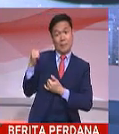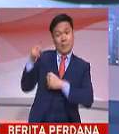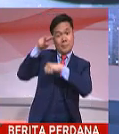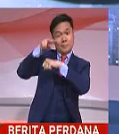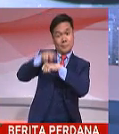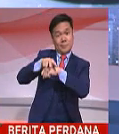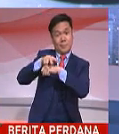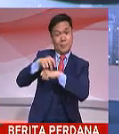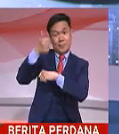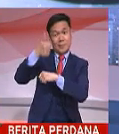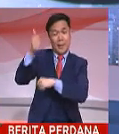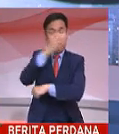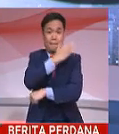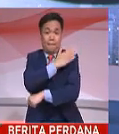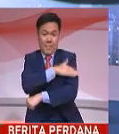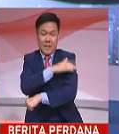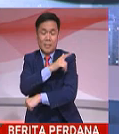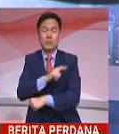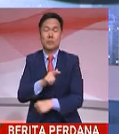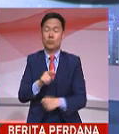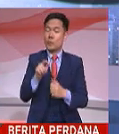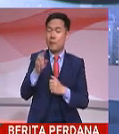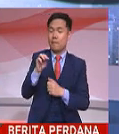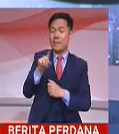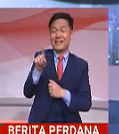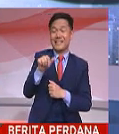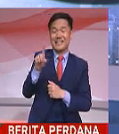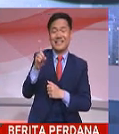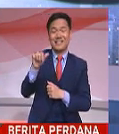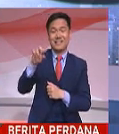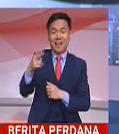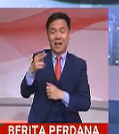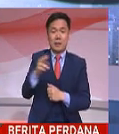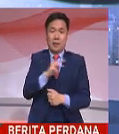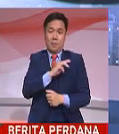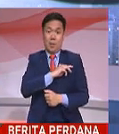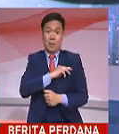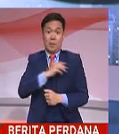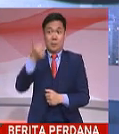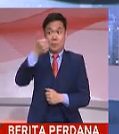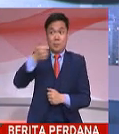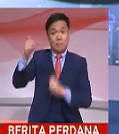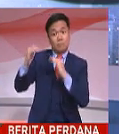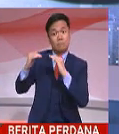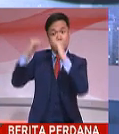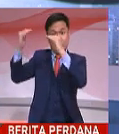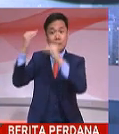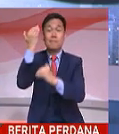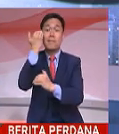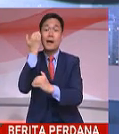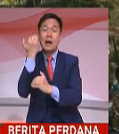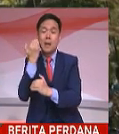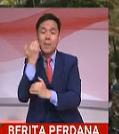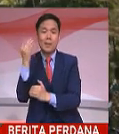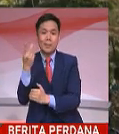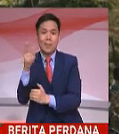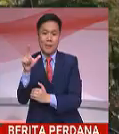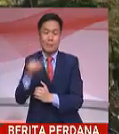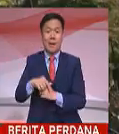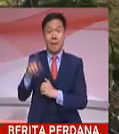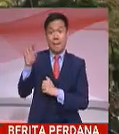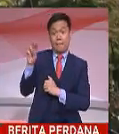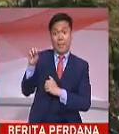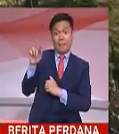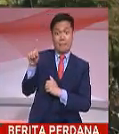Timbalan Ketua Setiausaha Jemaah Menteri Tan Sri Mazidah Abdul Majid di Mahkamah Tinggi Kuala Lumpur. Tan Sri Mazidah juga